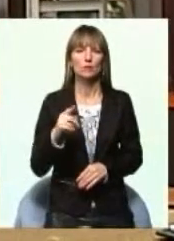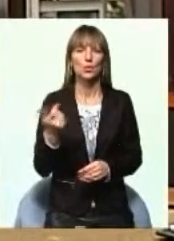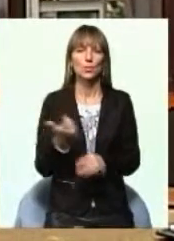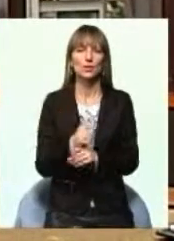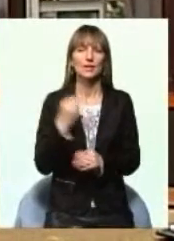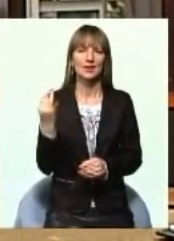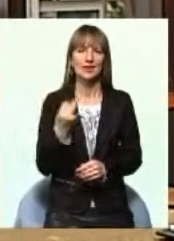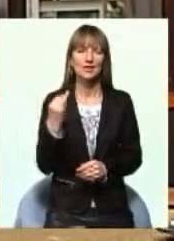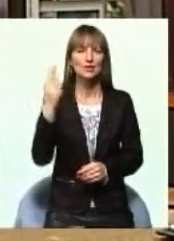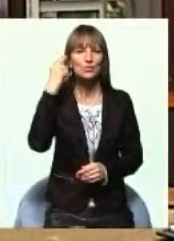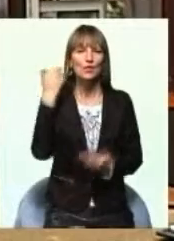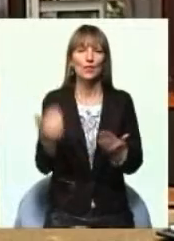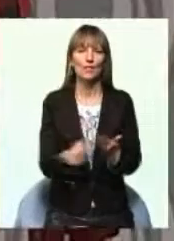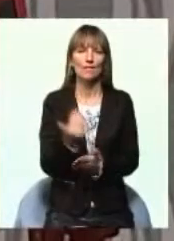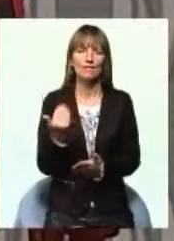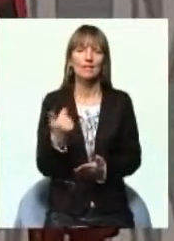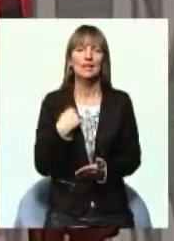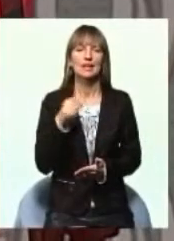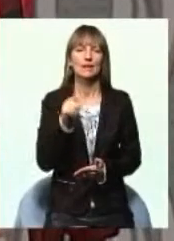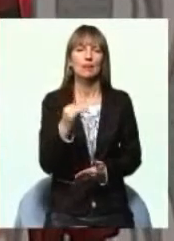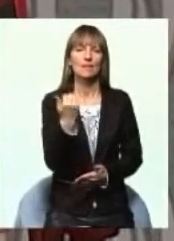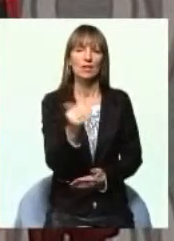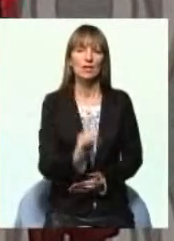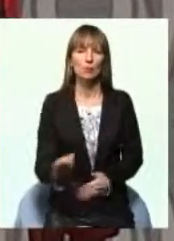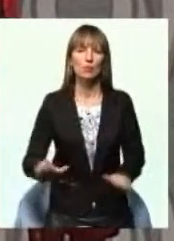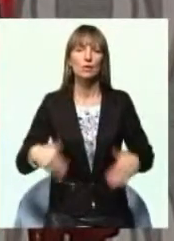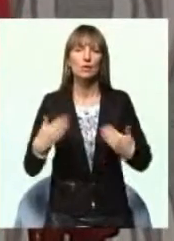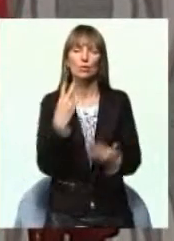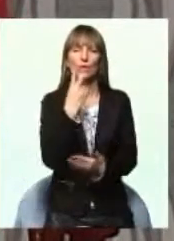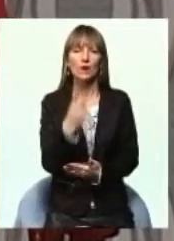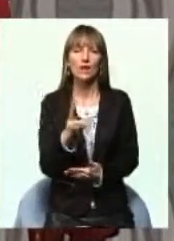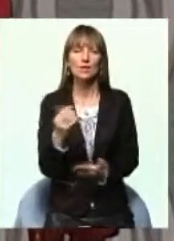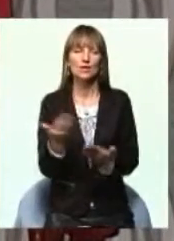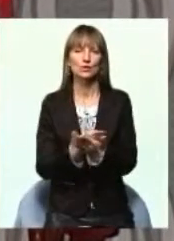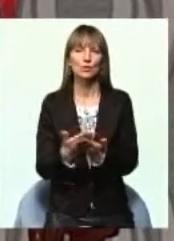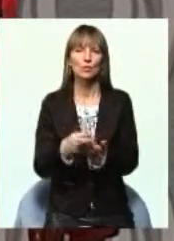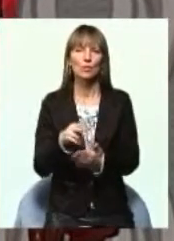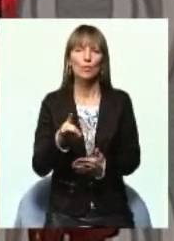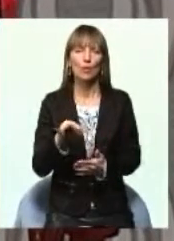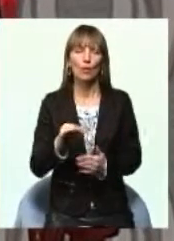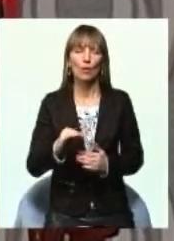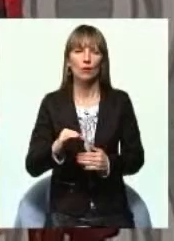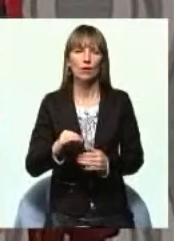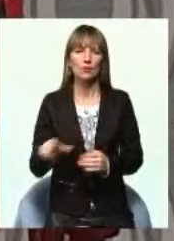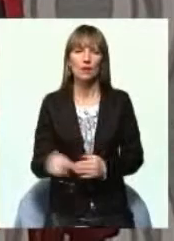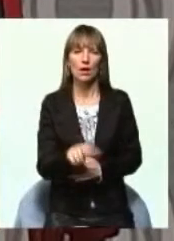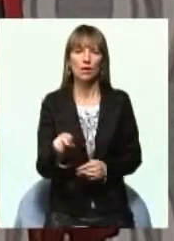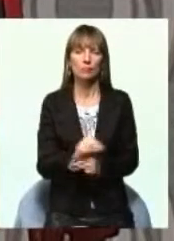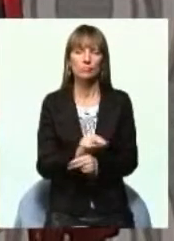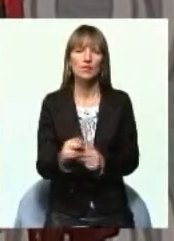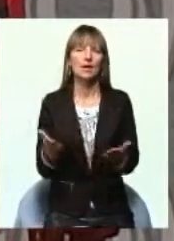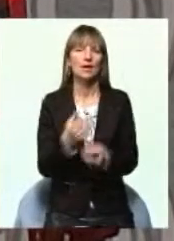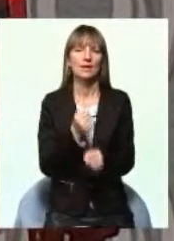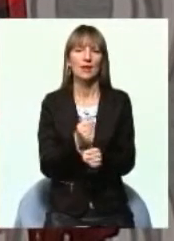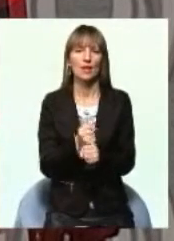дуже цікаво, тут новеньке. Я і тобі, і вам, малята, також пропоную поглянути на сюжет про асфальтоукладальники та й взагалі, як же ж